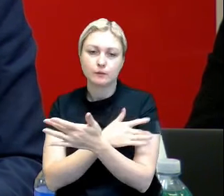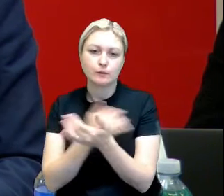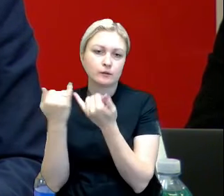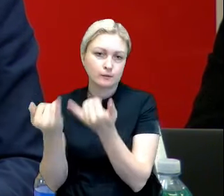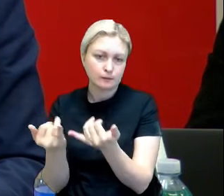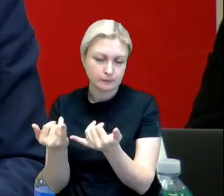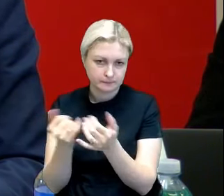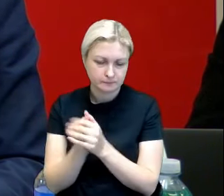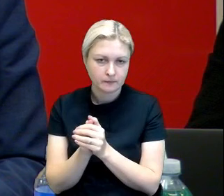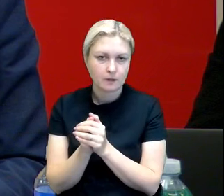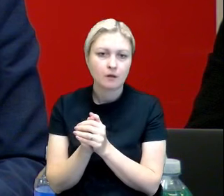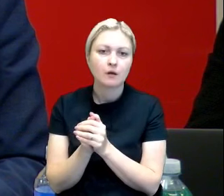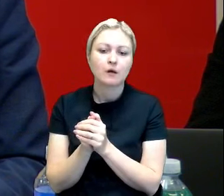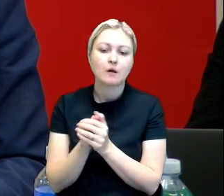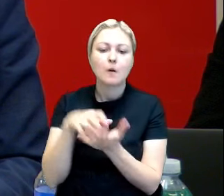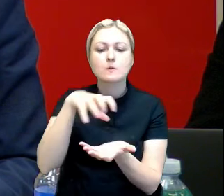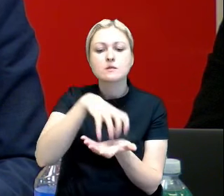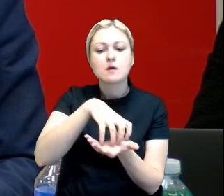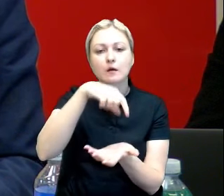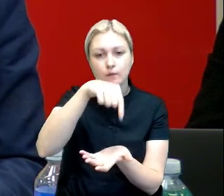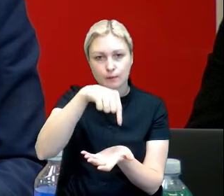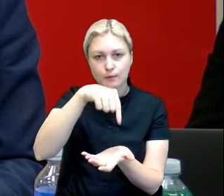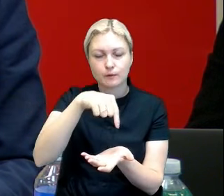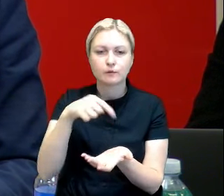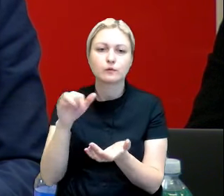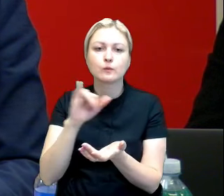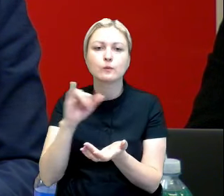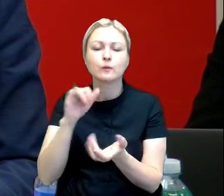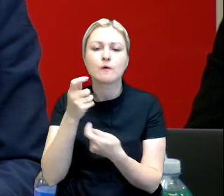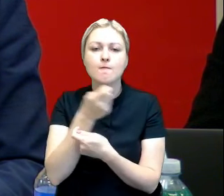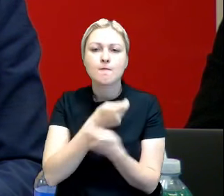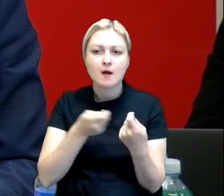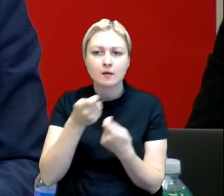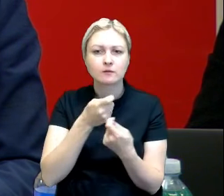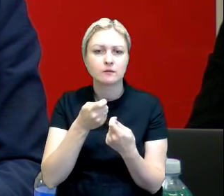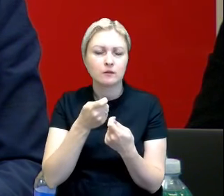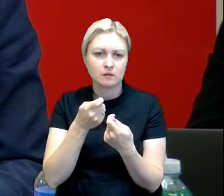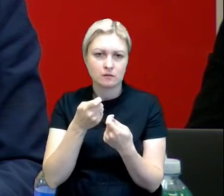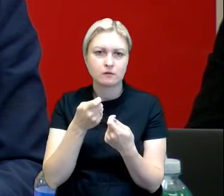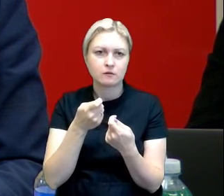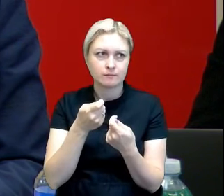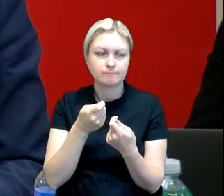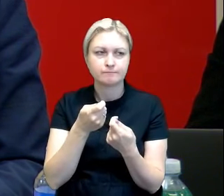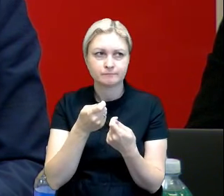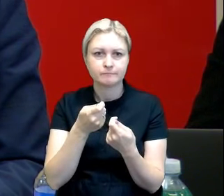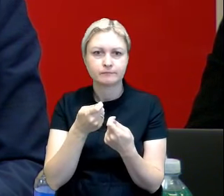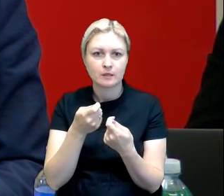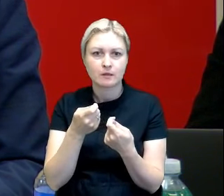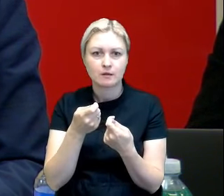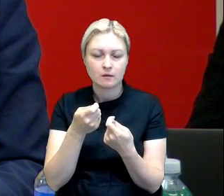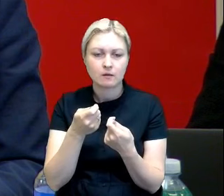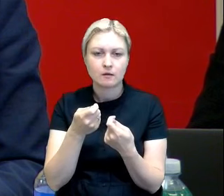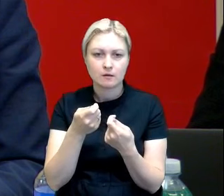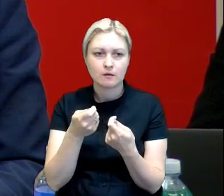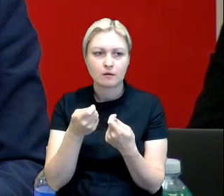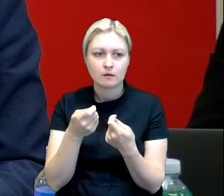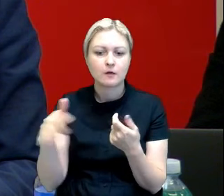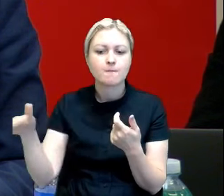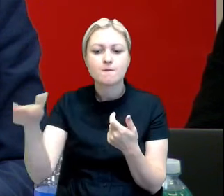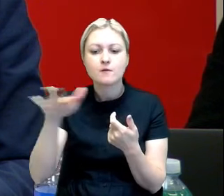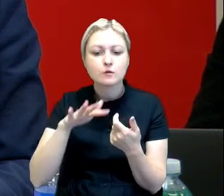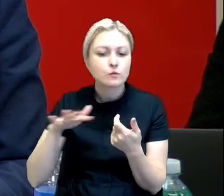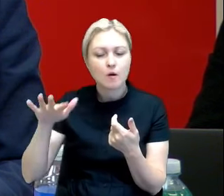sektorių a į kurį komercinis sektorius neateina kurio na neišvengiamai mūsų visuomenei reikia